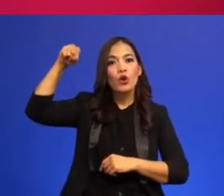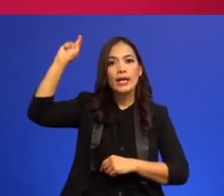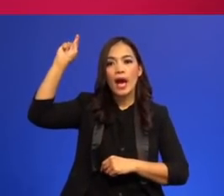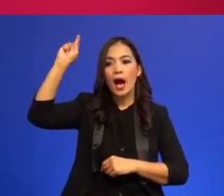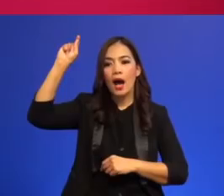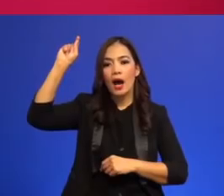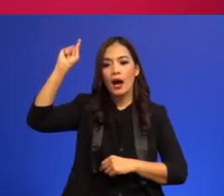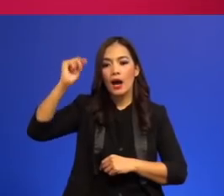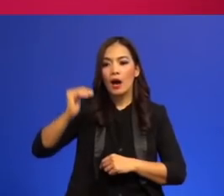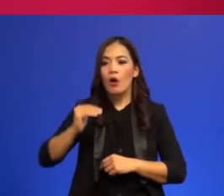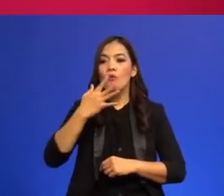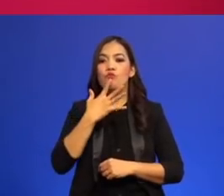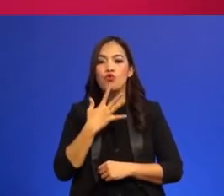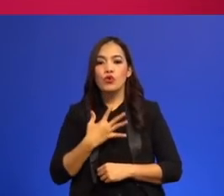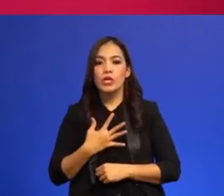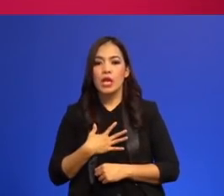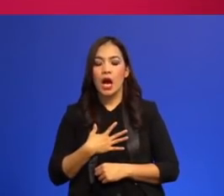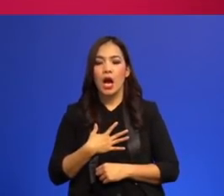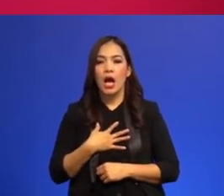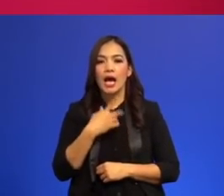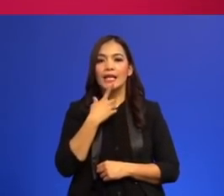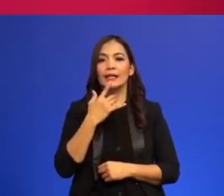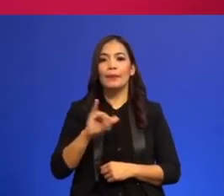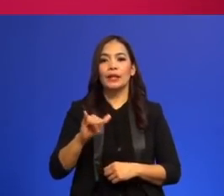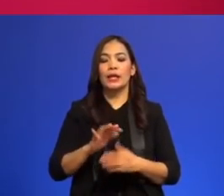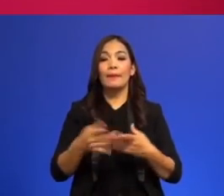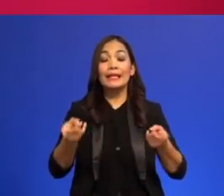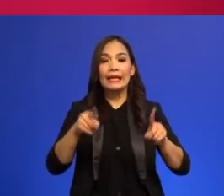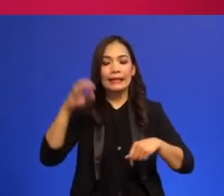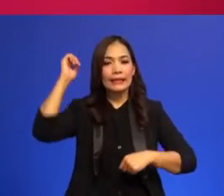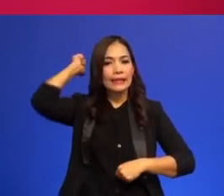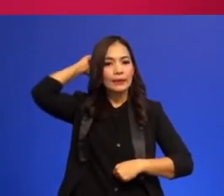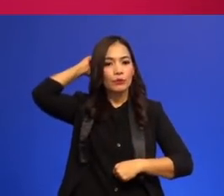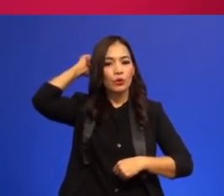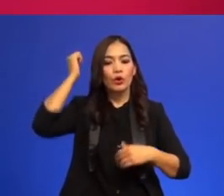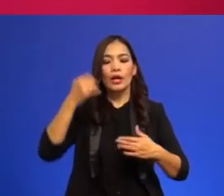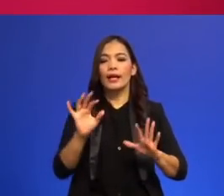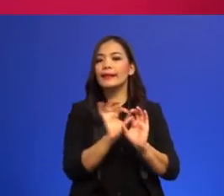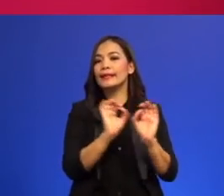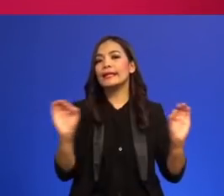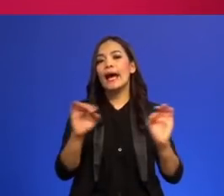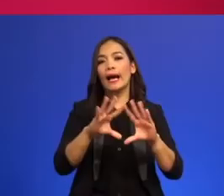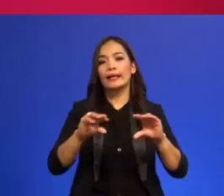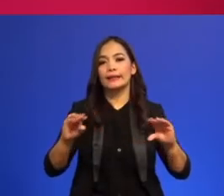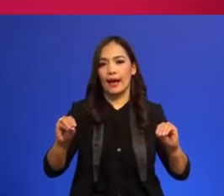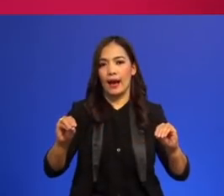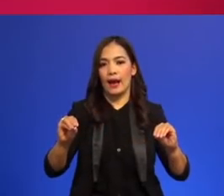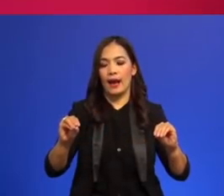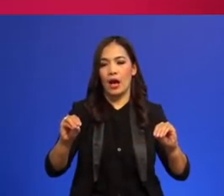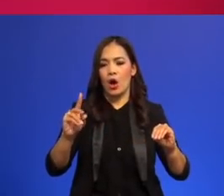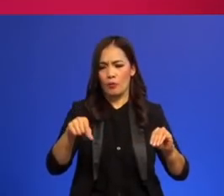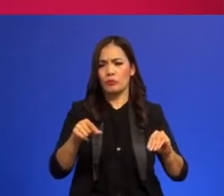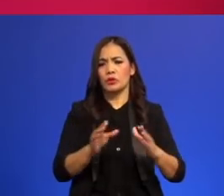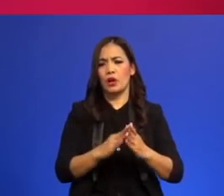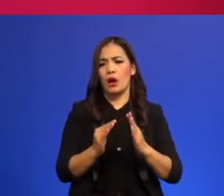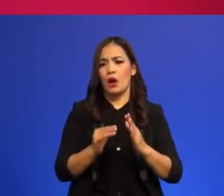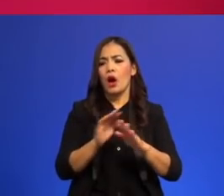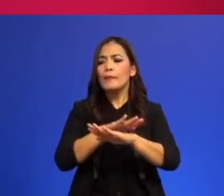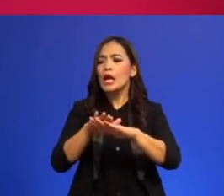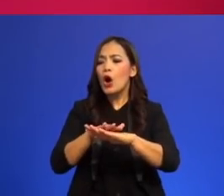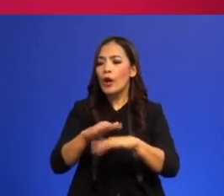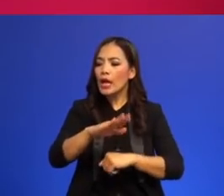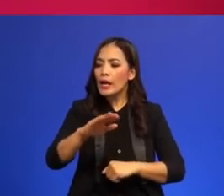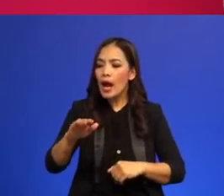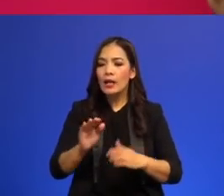dikuliahkan sampai dewasa dan memiliki kapasitas seorang ibu walaupun kemudian tidak bekerja. Ia bisa membesarkan